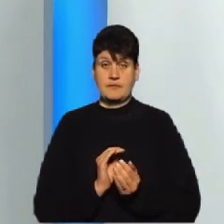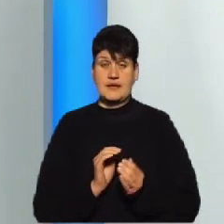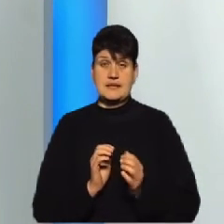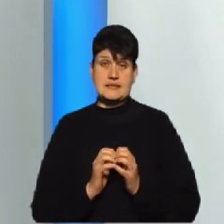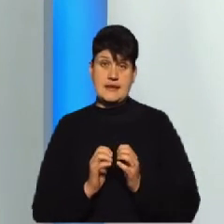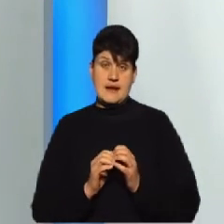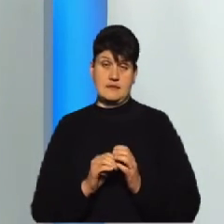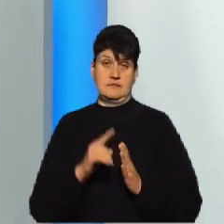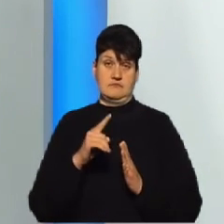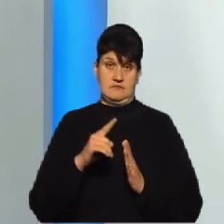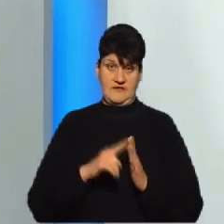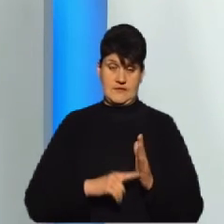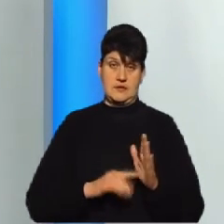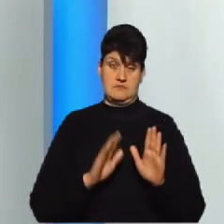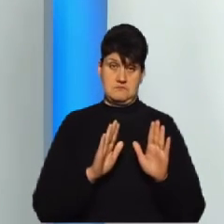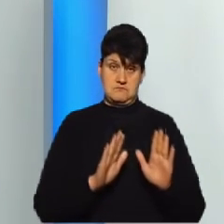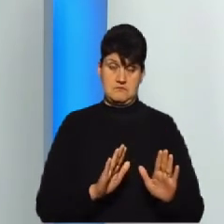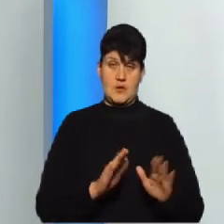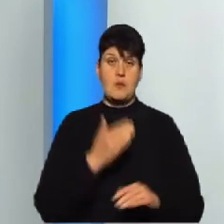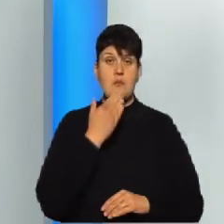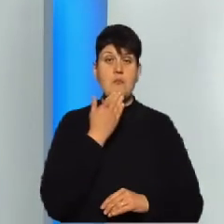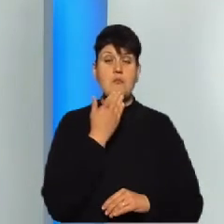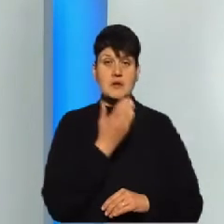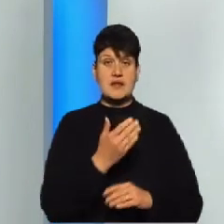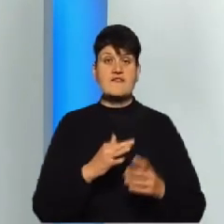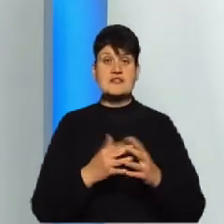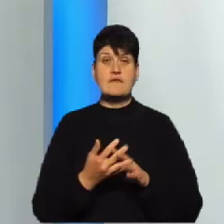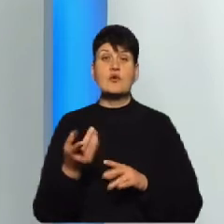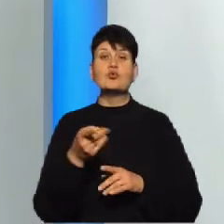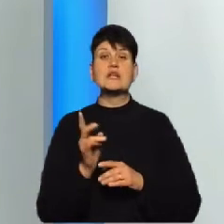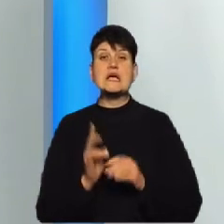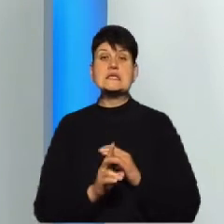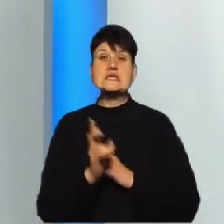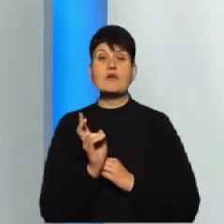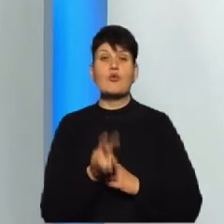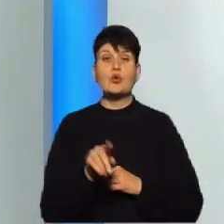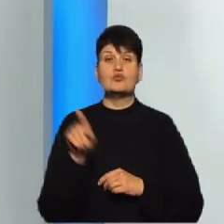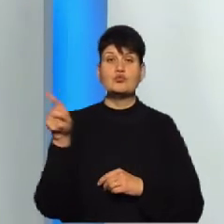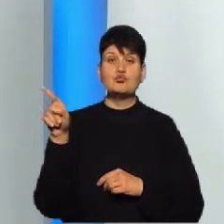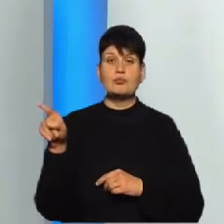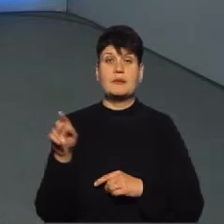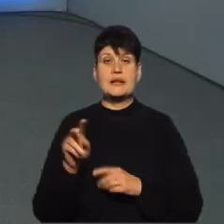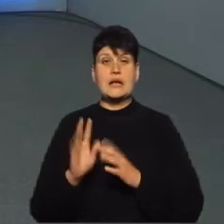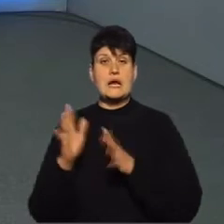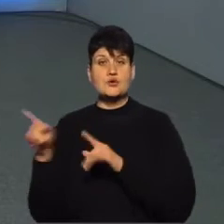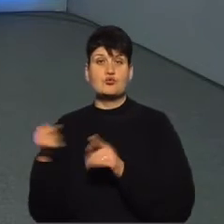толерантність. Угу. От питають в селі, а в яку ти церкву ходиш? В ту під лісом чи ту, що в центрі? Угу. І вже себе